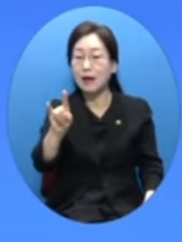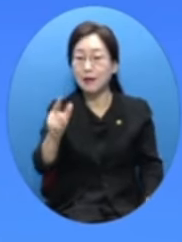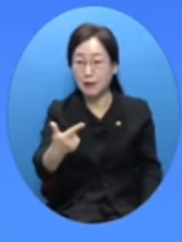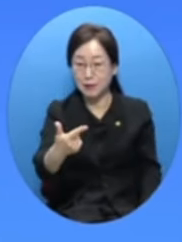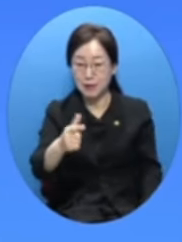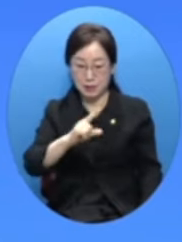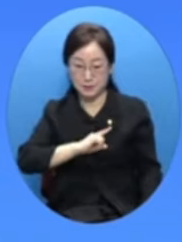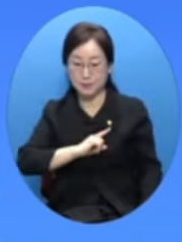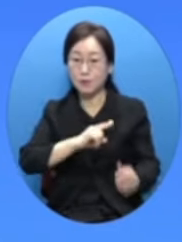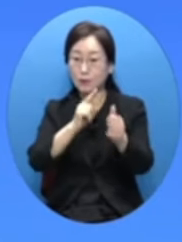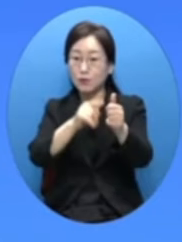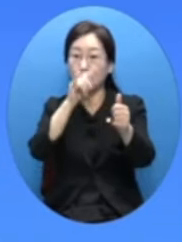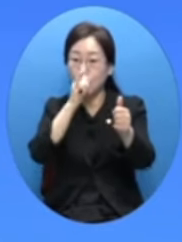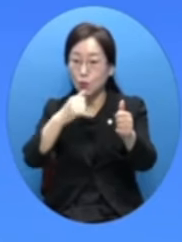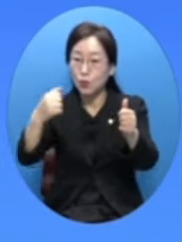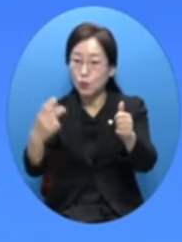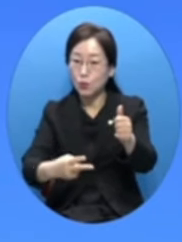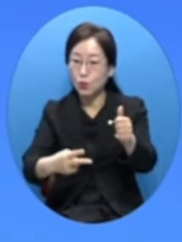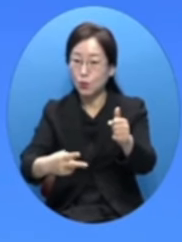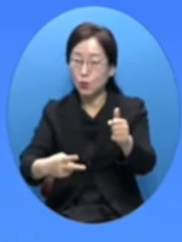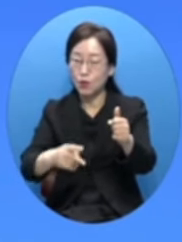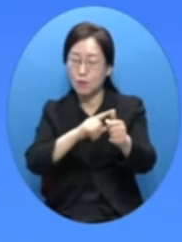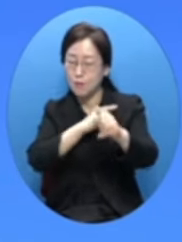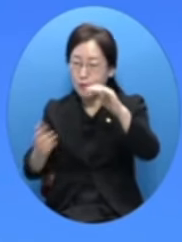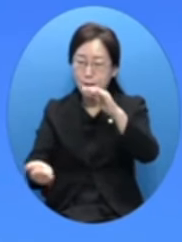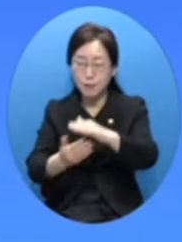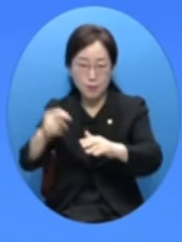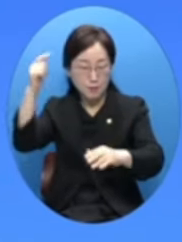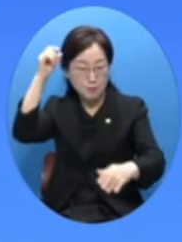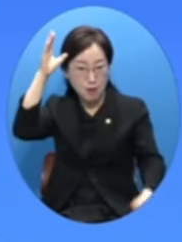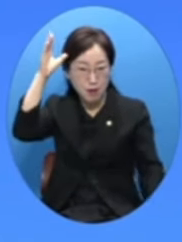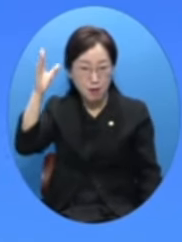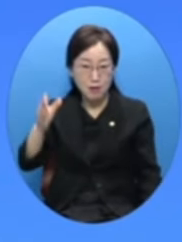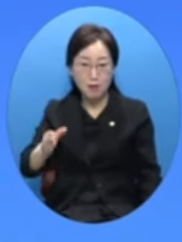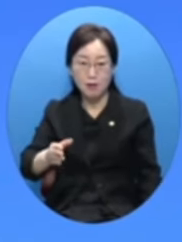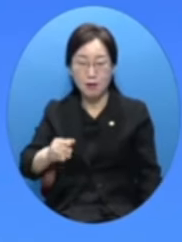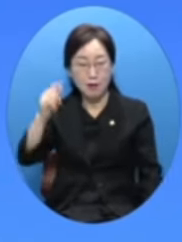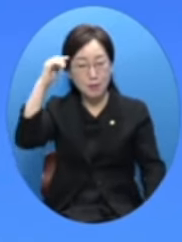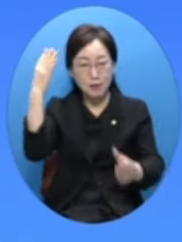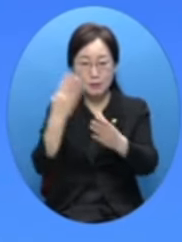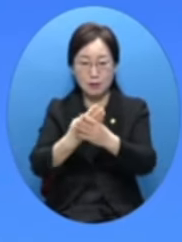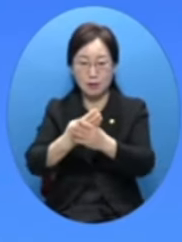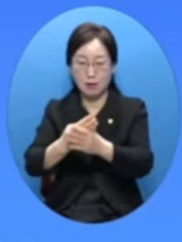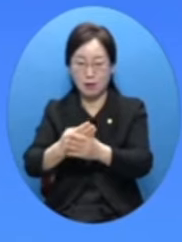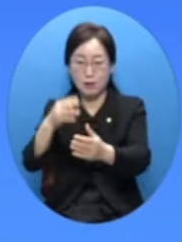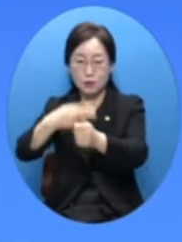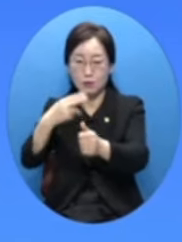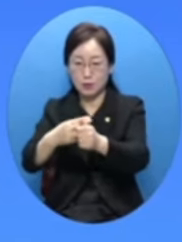그리고 당시 최대 석학이었던 가말리엘 밑에서 공부해서